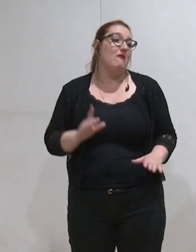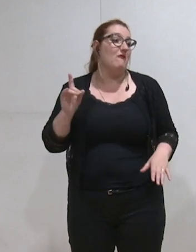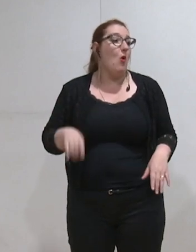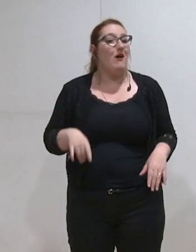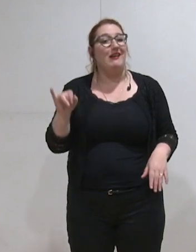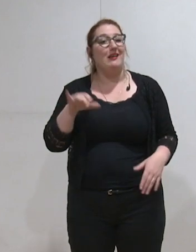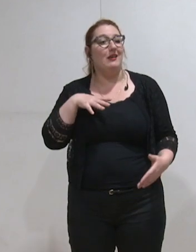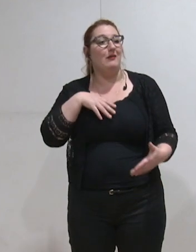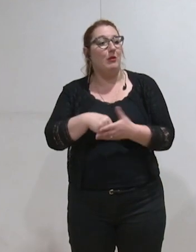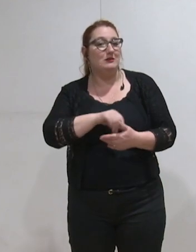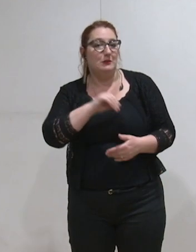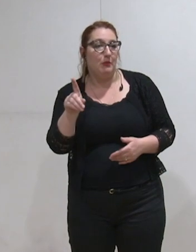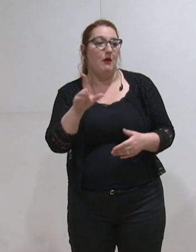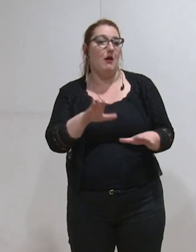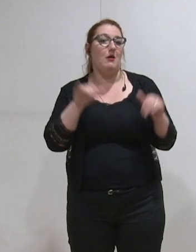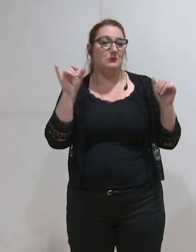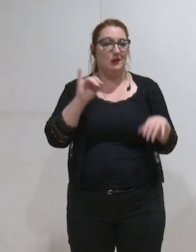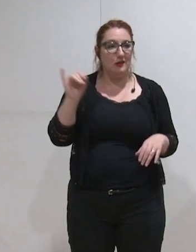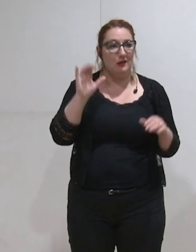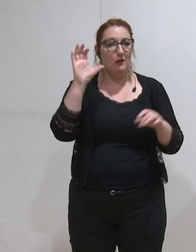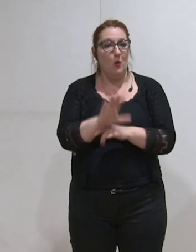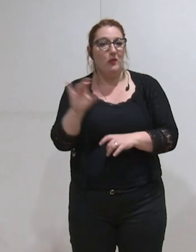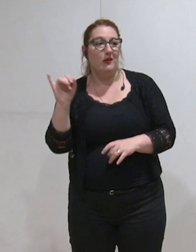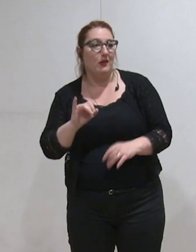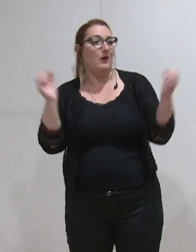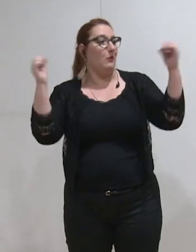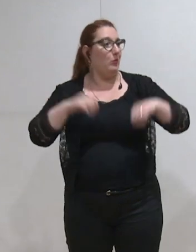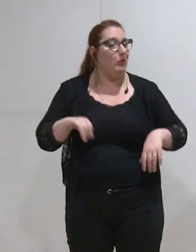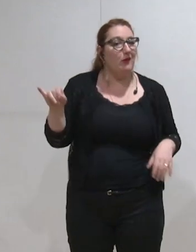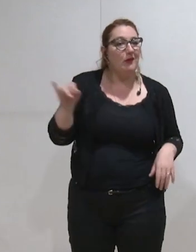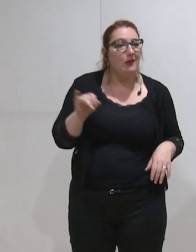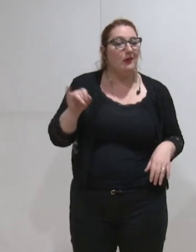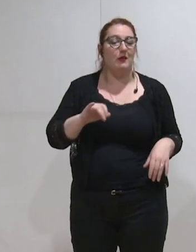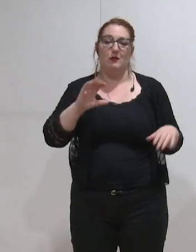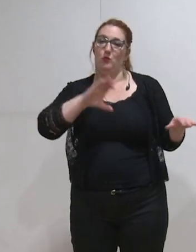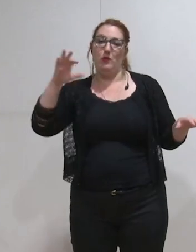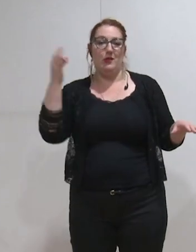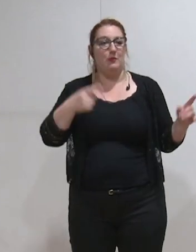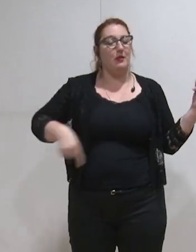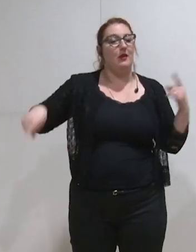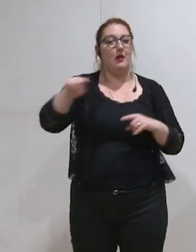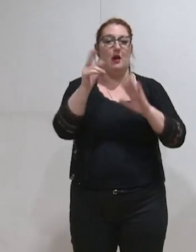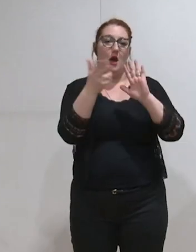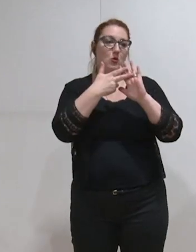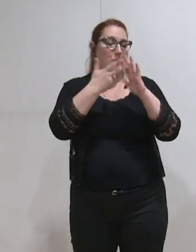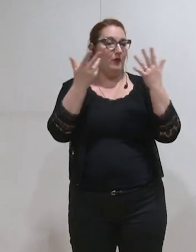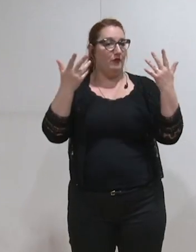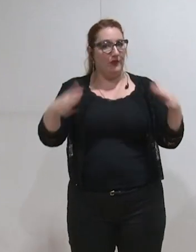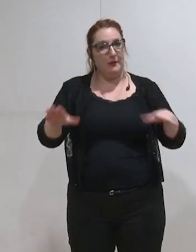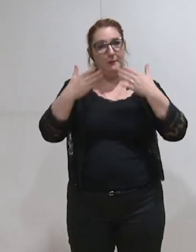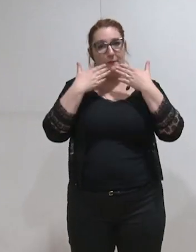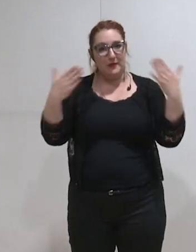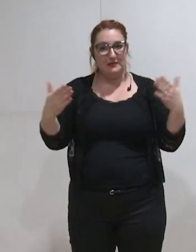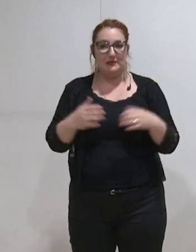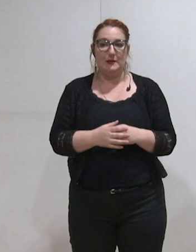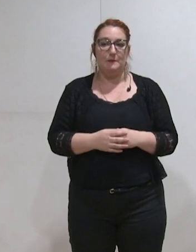vote qui s'abstient qui vote contre qui vote pour unanimité cette délibération est adoptée je vous remercie